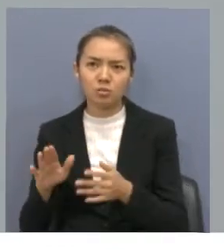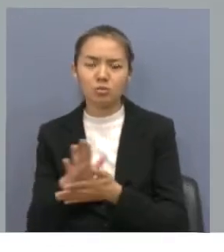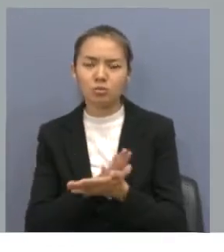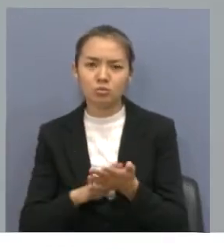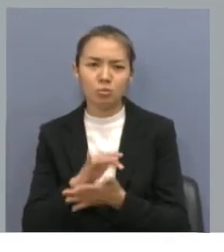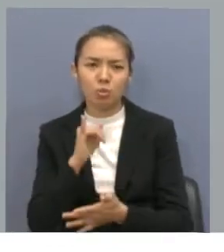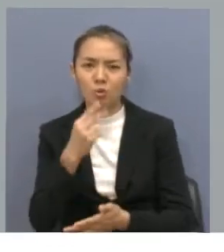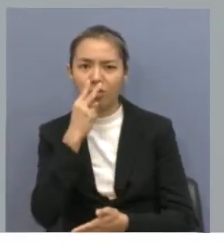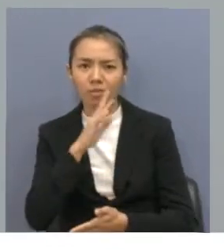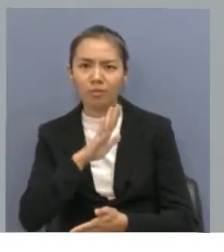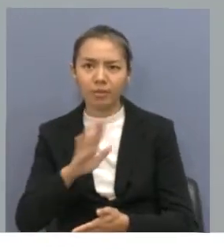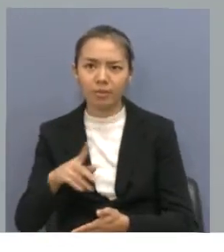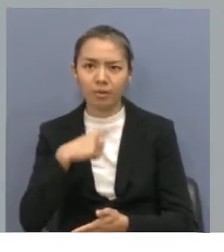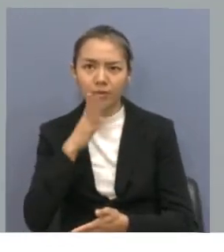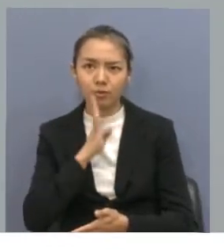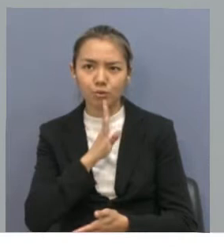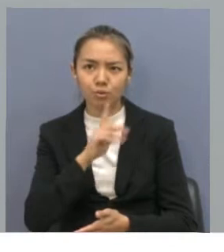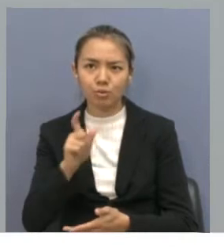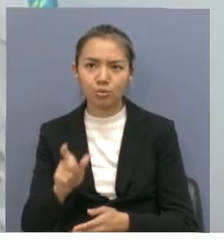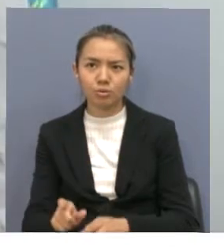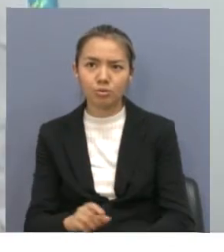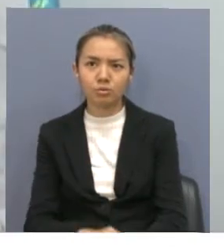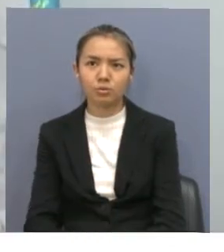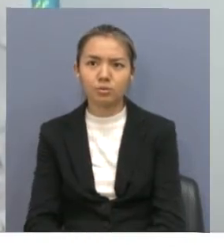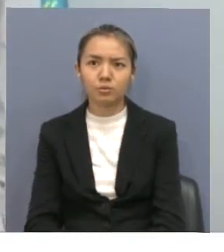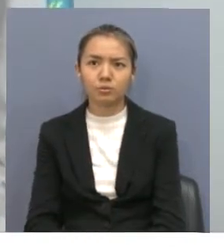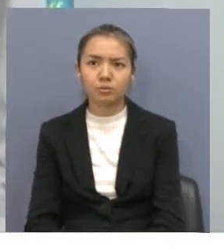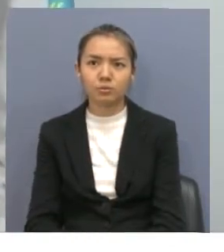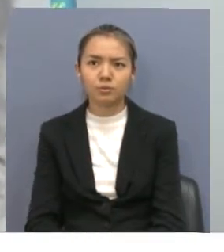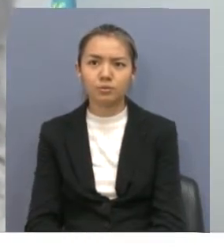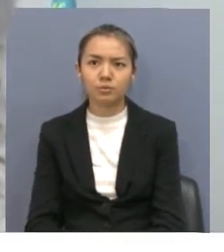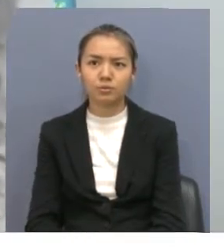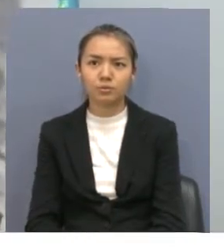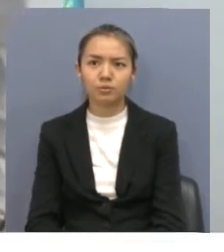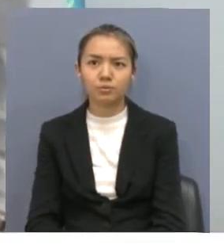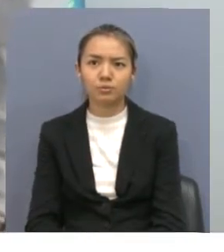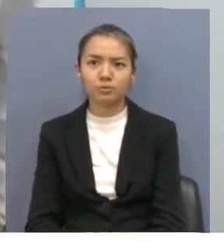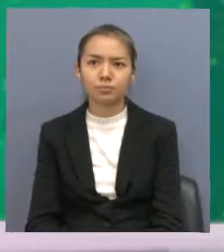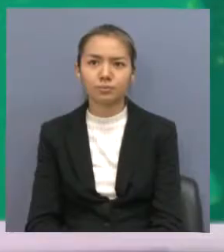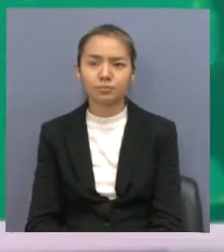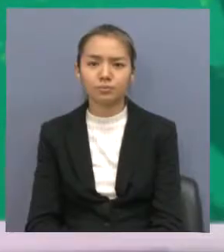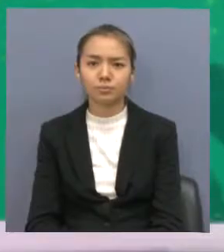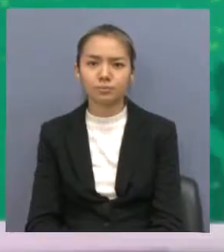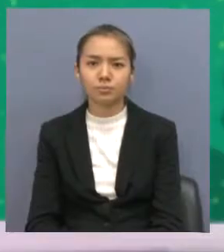жамандық көрмеңіздер, деді отанасы. Бауса Жақсыбаева, Зерен Дүсекеева, Жахангер Мұхамбетов, Көкше ақпарат.